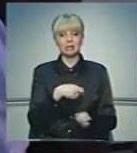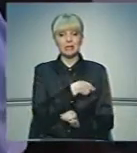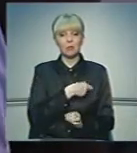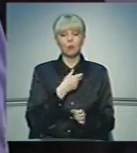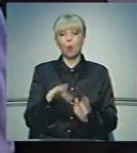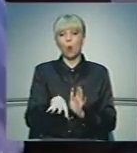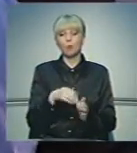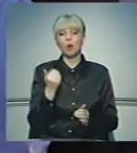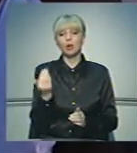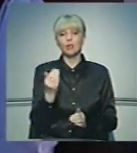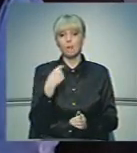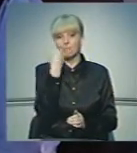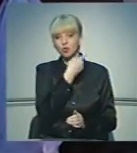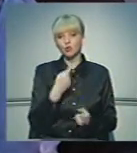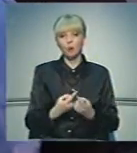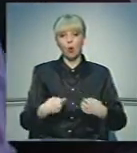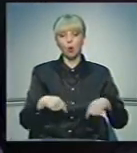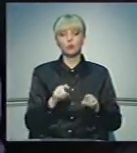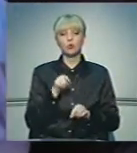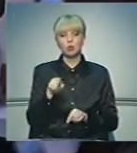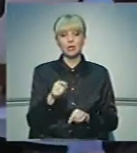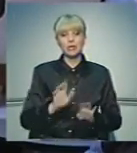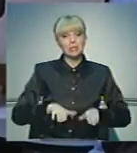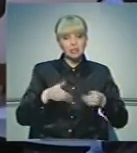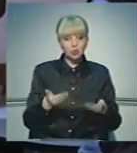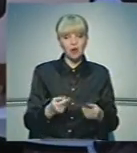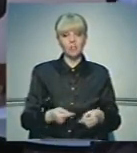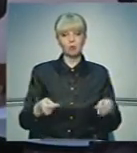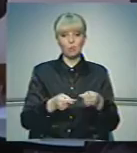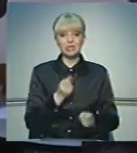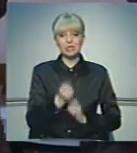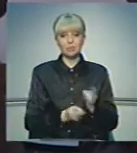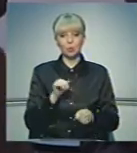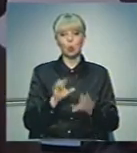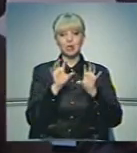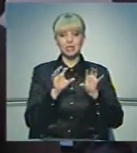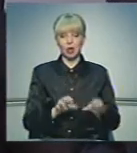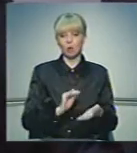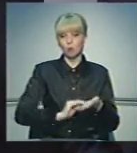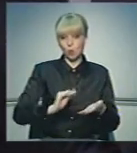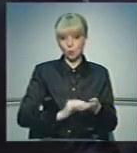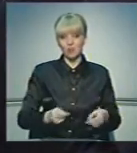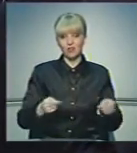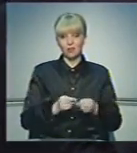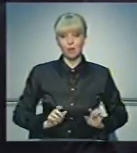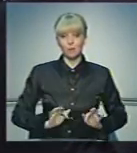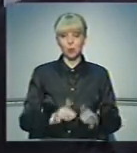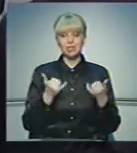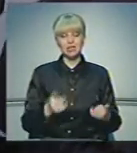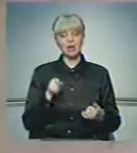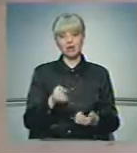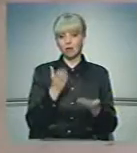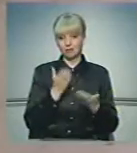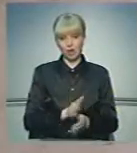був обраний по їхньому мажоритарному округу, про те, щоб він ініціював відповідні зміни у закон і прописав відповідну процедуру, тому що наразі її не